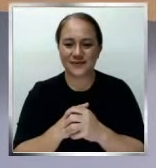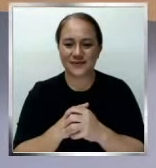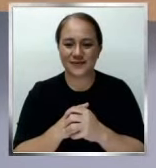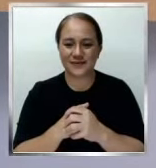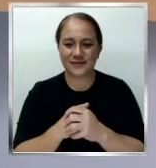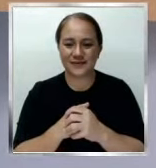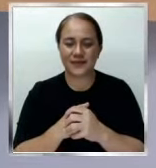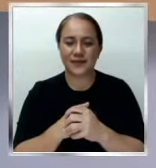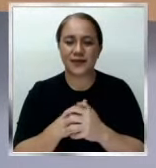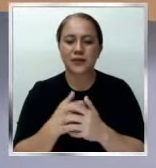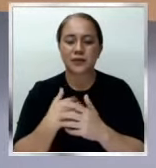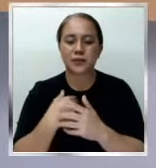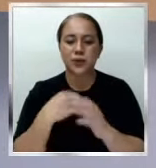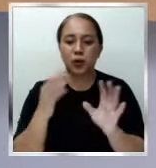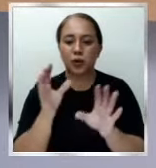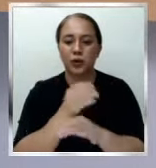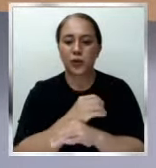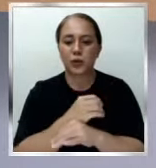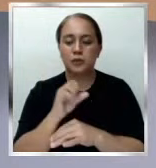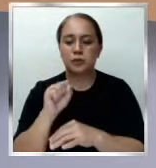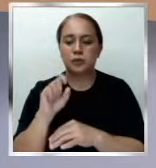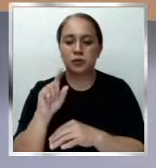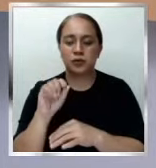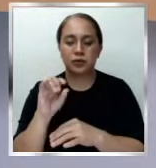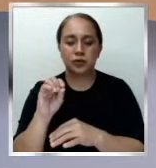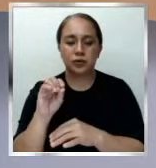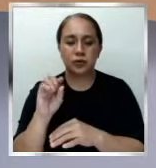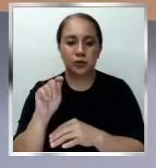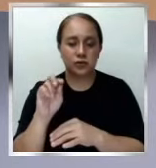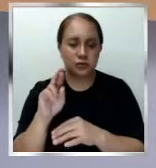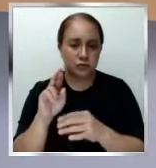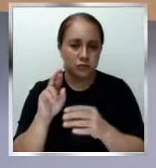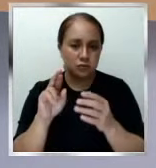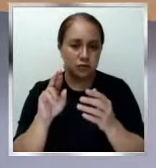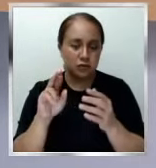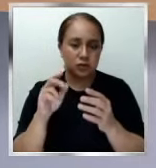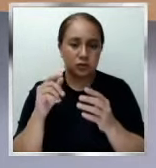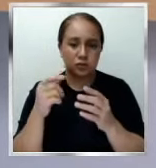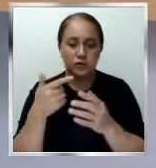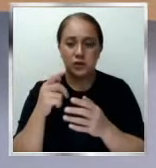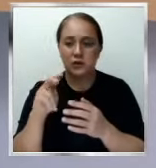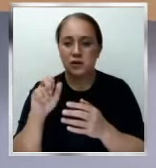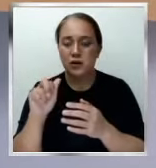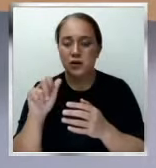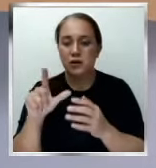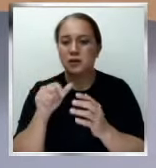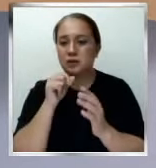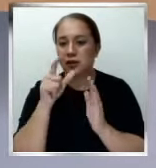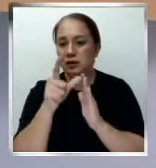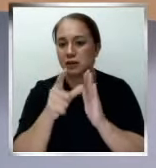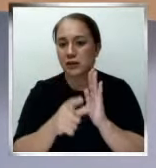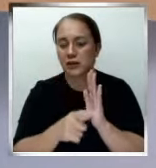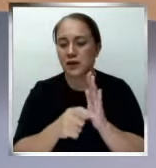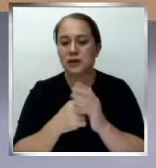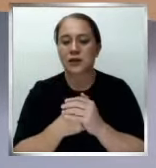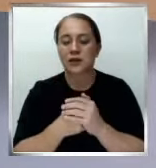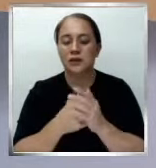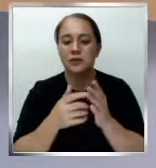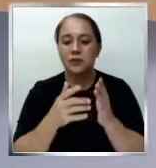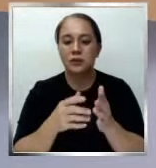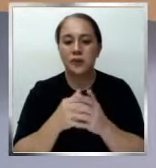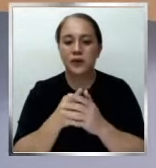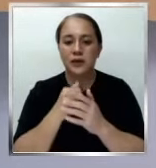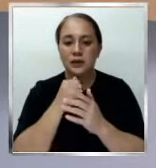Tinawag ng Office of the Solicitor General na labag sa konstitusyon at illegal ang panukalang batas na magbibigay daan para hindi mapaso ang